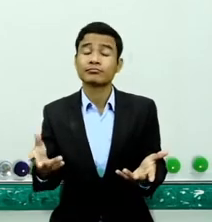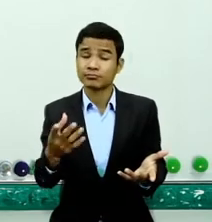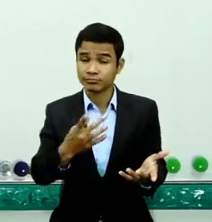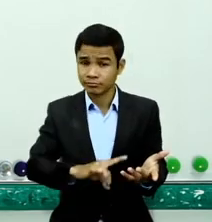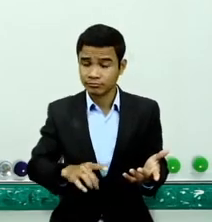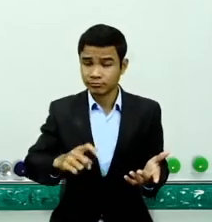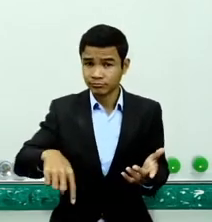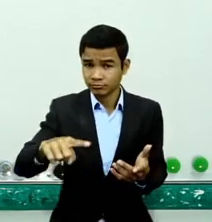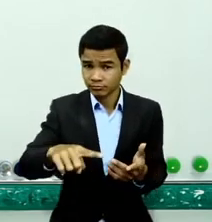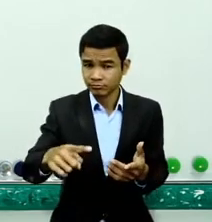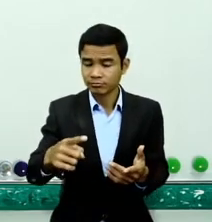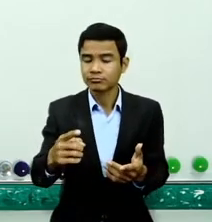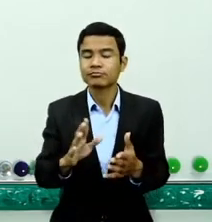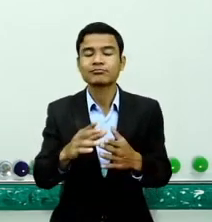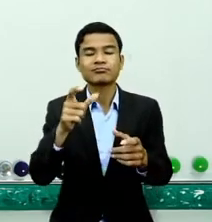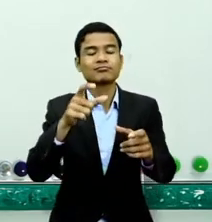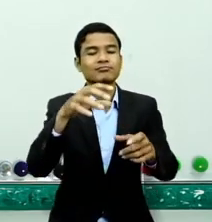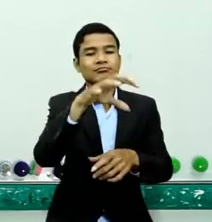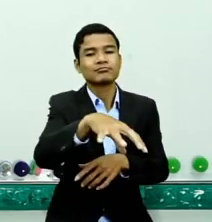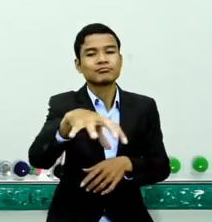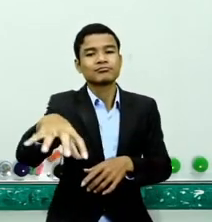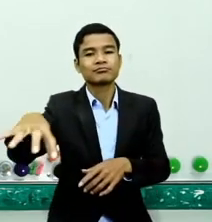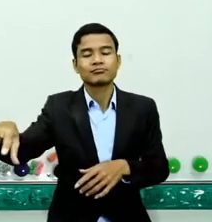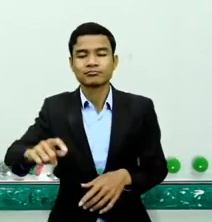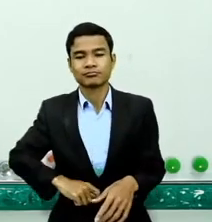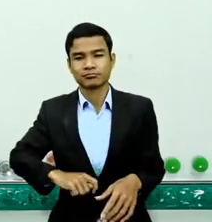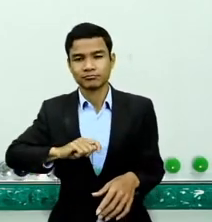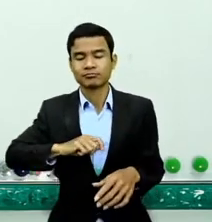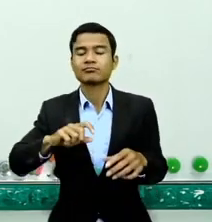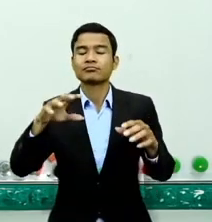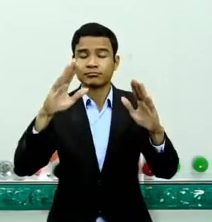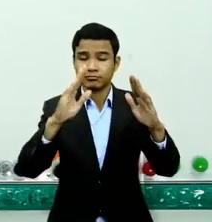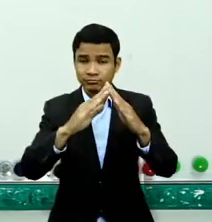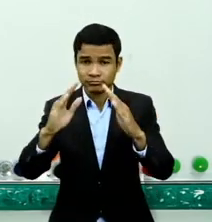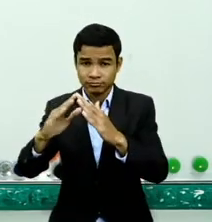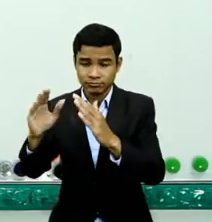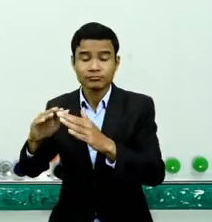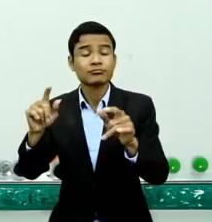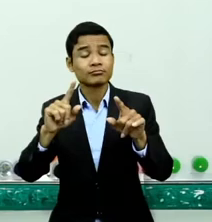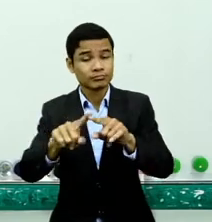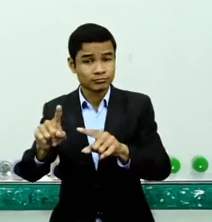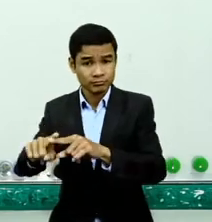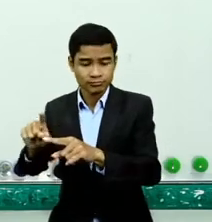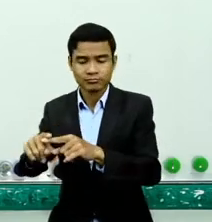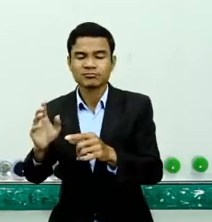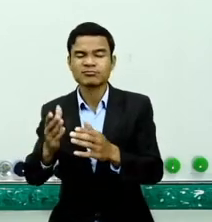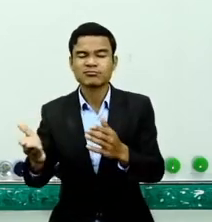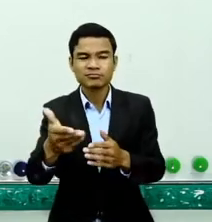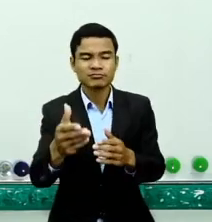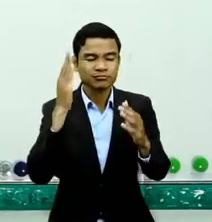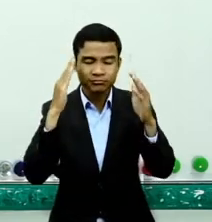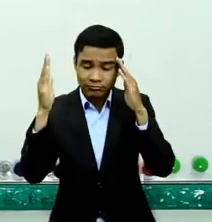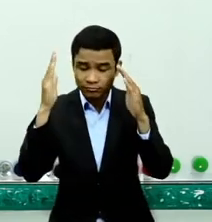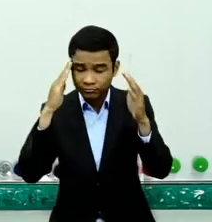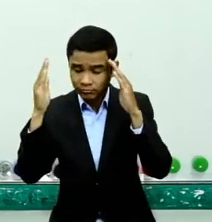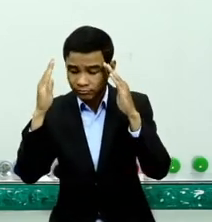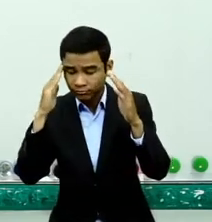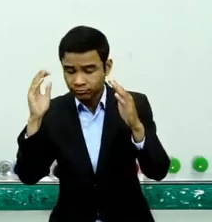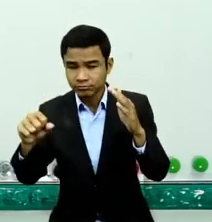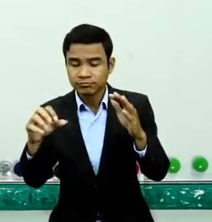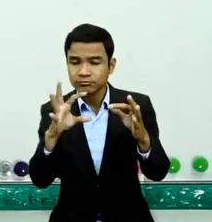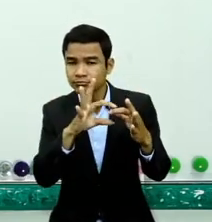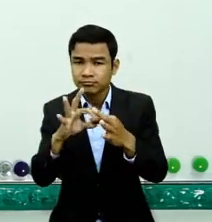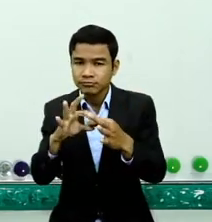vậy phụ quạt miền này nơi cả lãnh xem xe kia chà rồi nơi tiếp xem xe kia ta có nơi tại ai qua kia chà quạt rồi